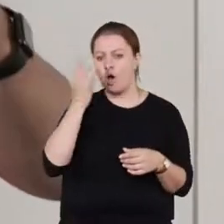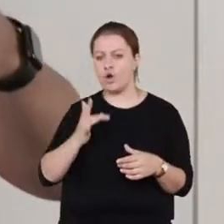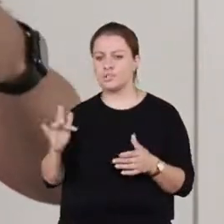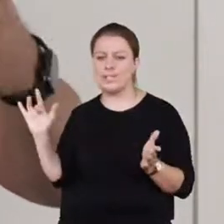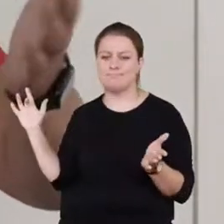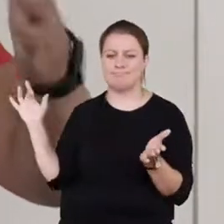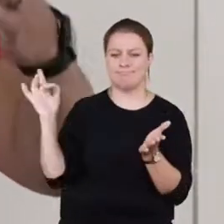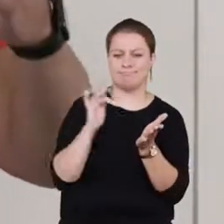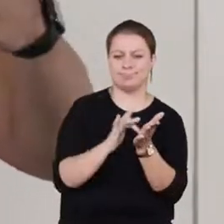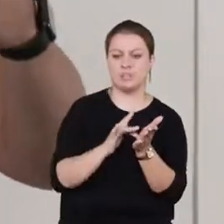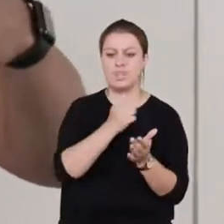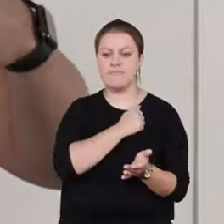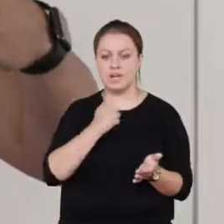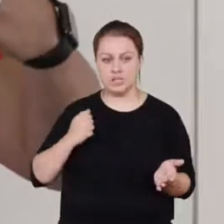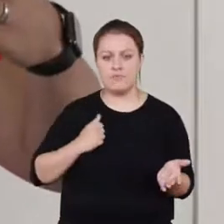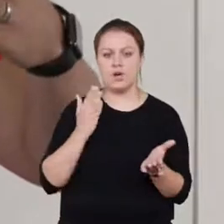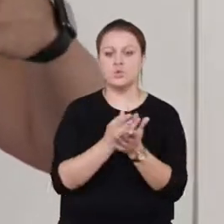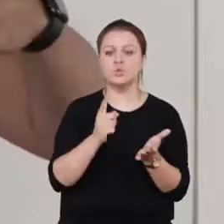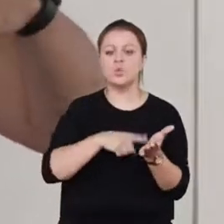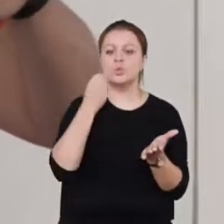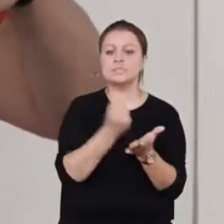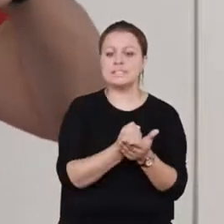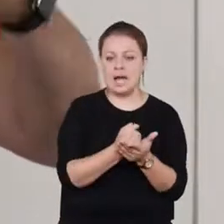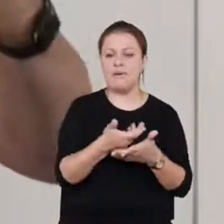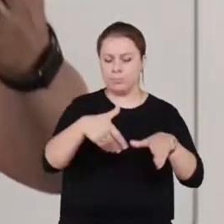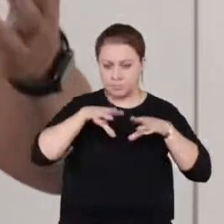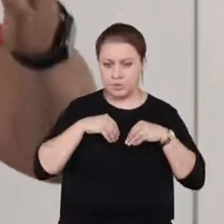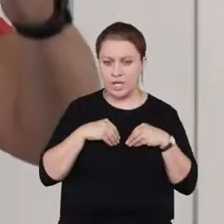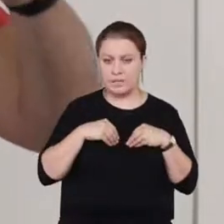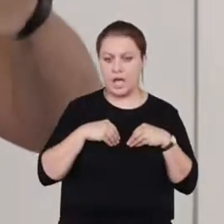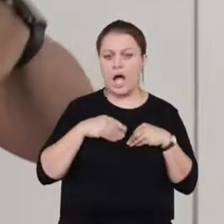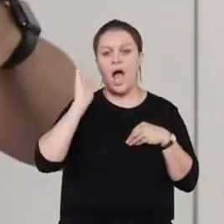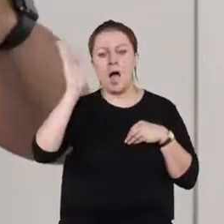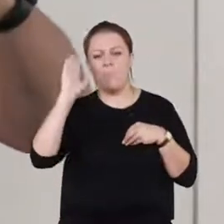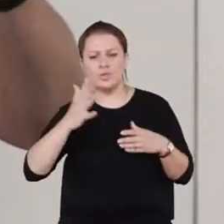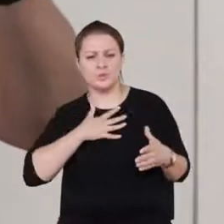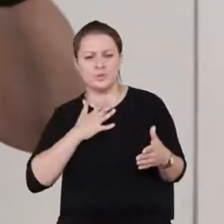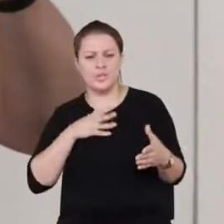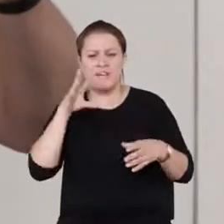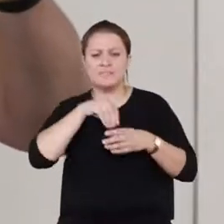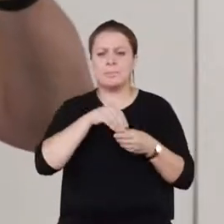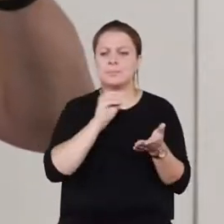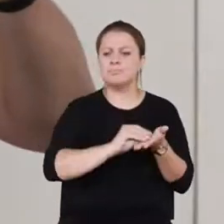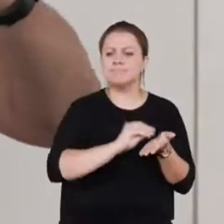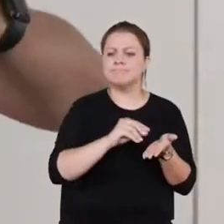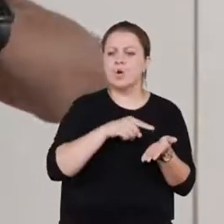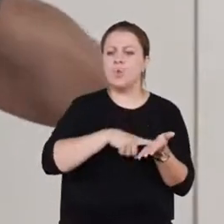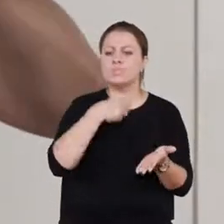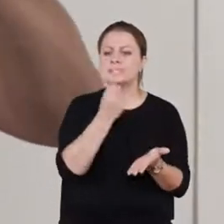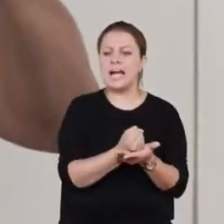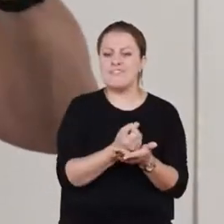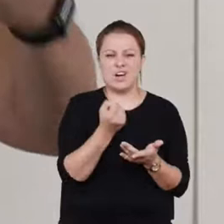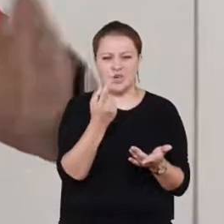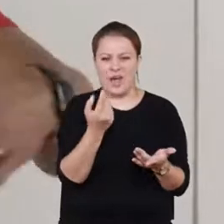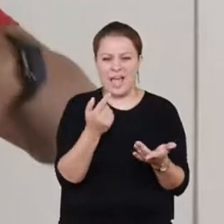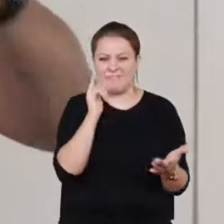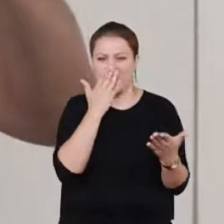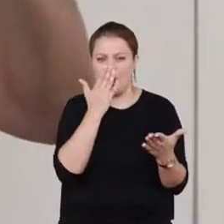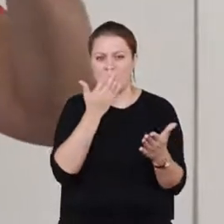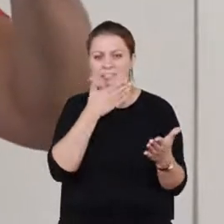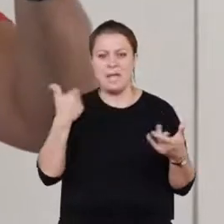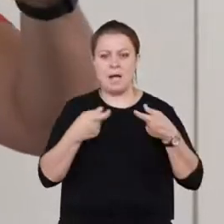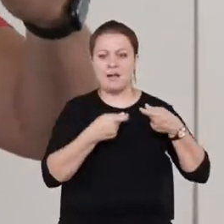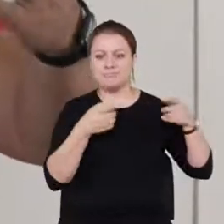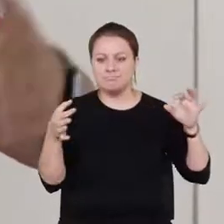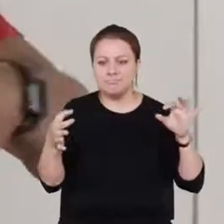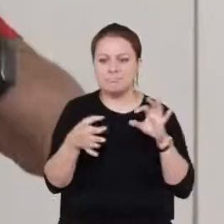ustawa zostaje uchwalona i potem ona potem jest znowu właśnie, się okazuje, że ona jest niekonstytucyjna po uchwaleniu konstytucji marcowej, potem trzeba ją